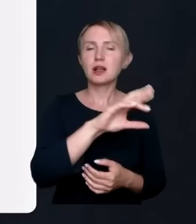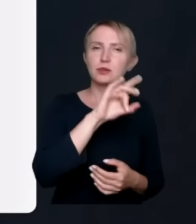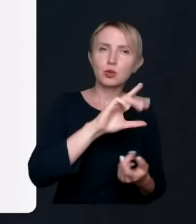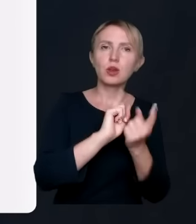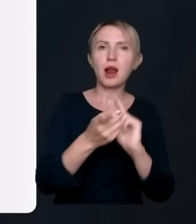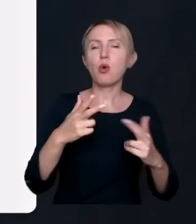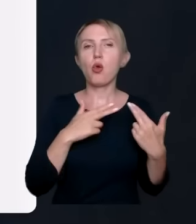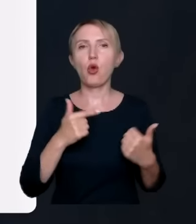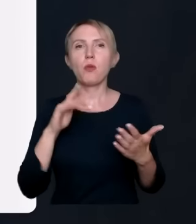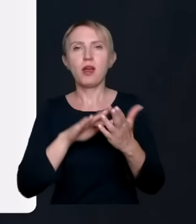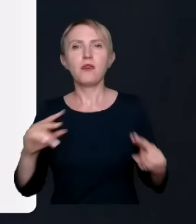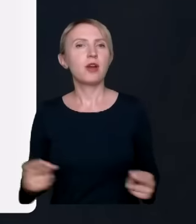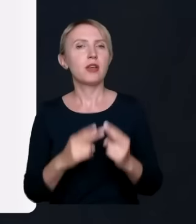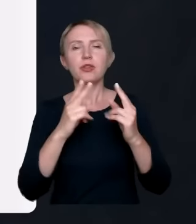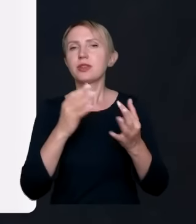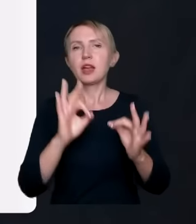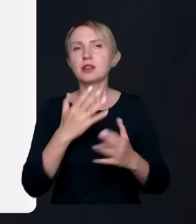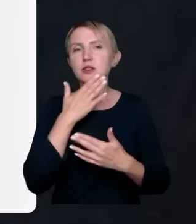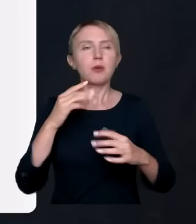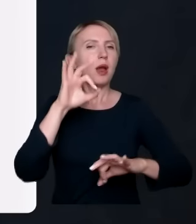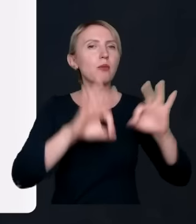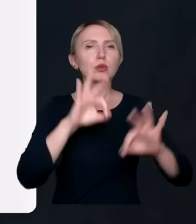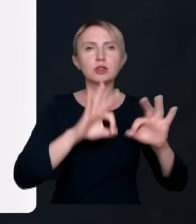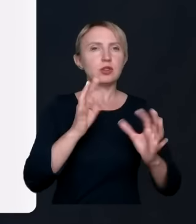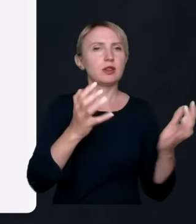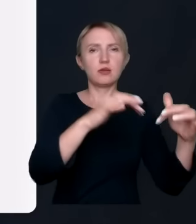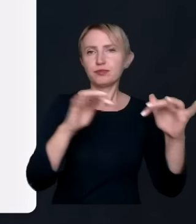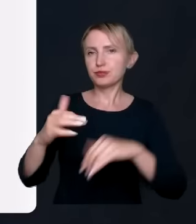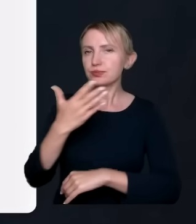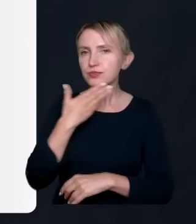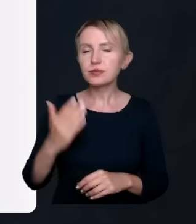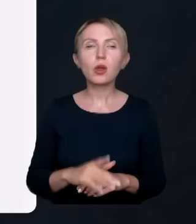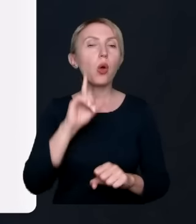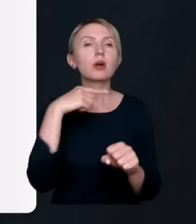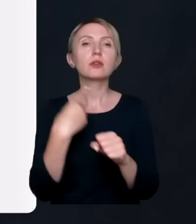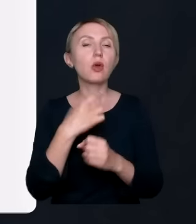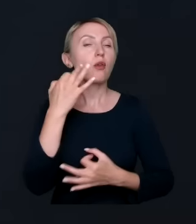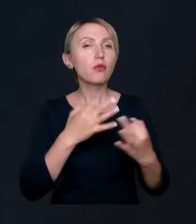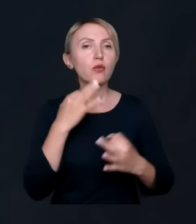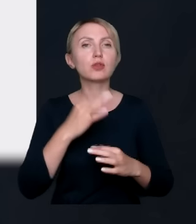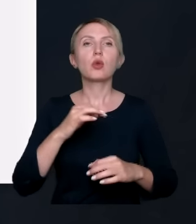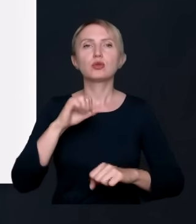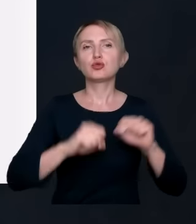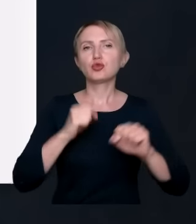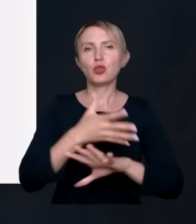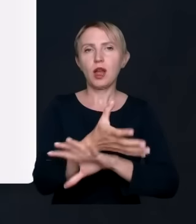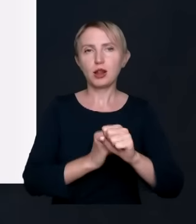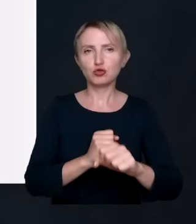w Paryżu. Obecnie nie trwa posiedzenie żadnego z tych gremiów. Od rozstrzygania wątpliwości jest sąd aresztowy.